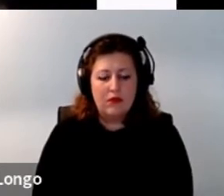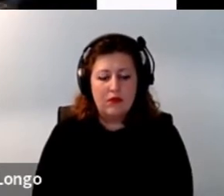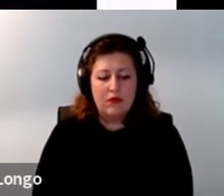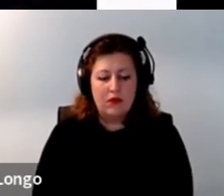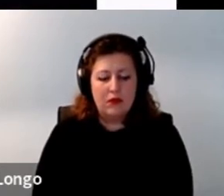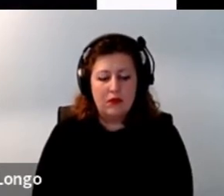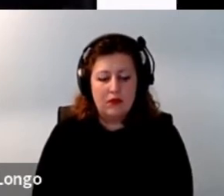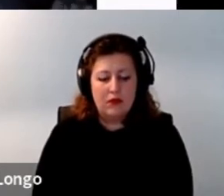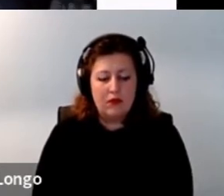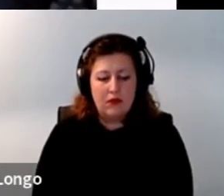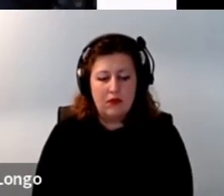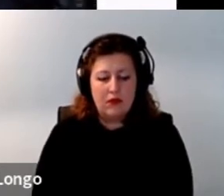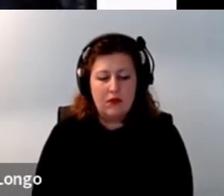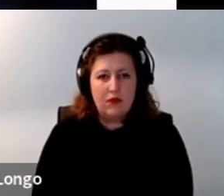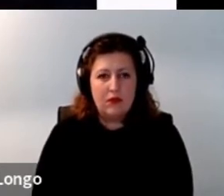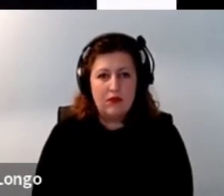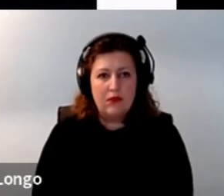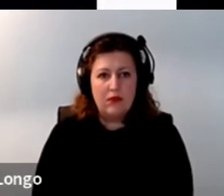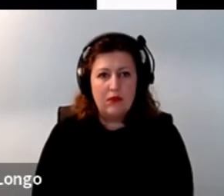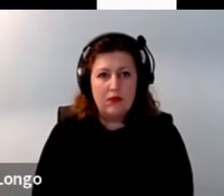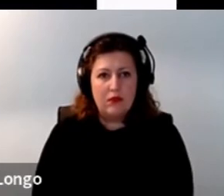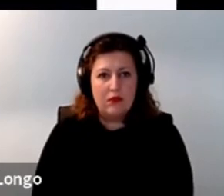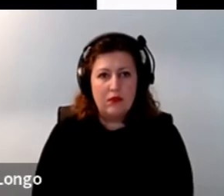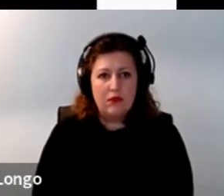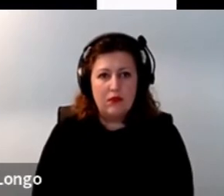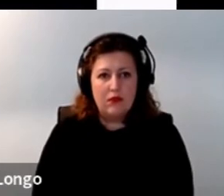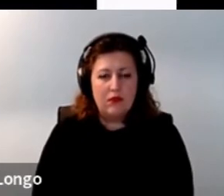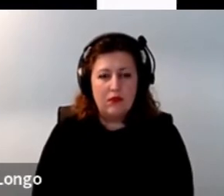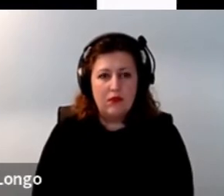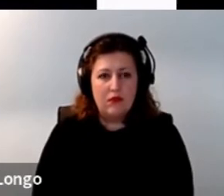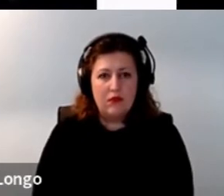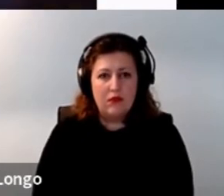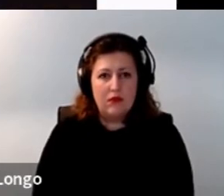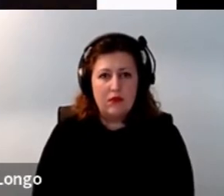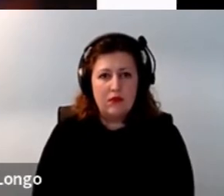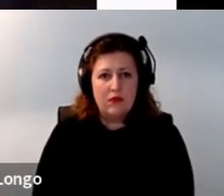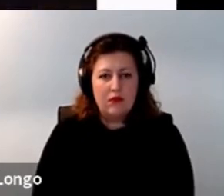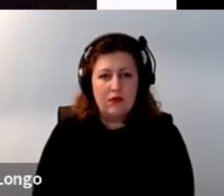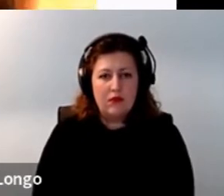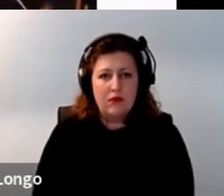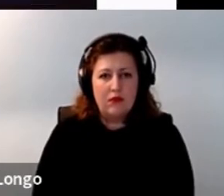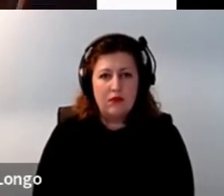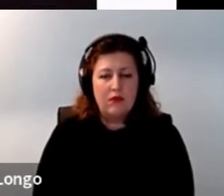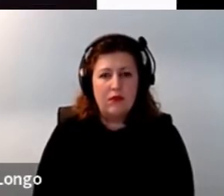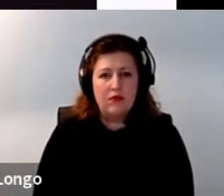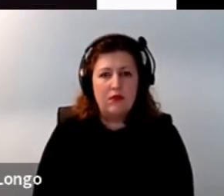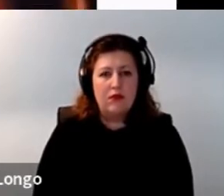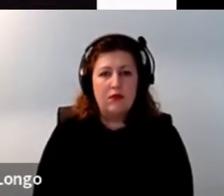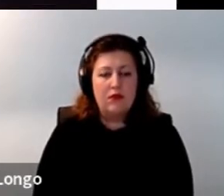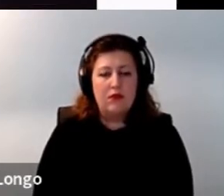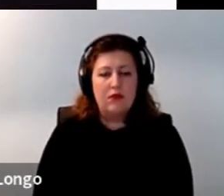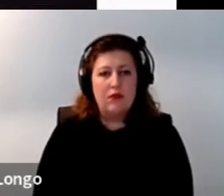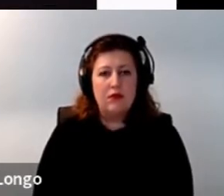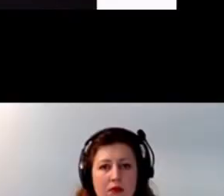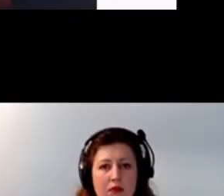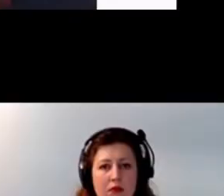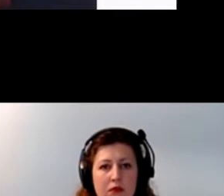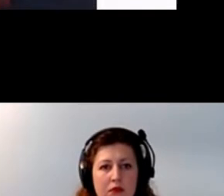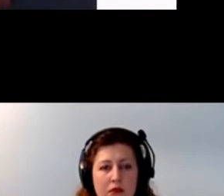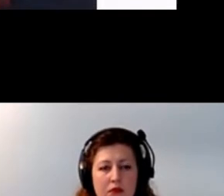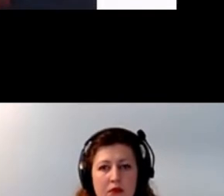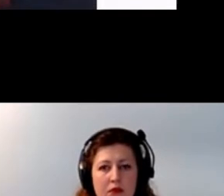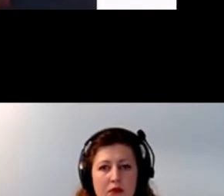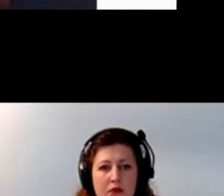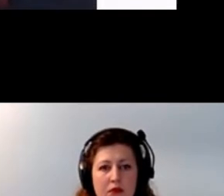governo. Che cosa sta facendo il governo locale dello Yunnan su questo? Ha chiesto qualcuno. Altri invece hanno esaltato gli altri utenti a chiedere aiuto per